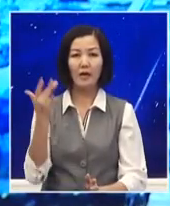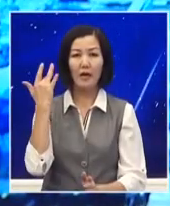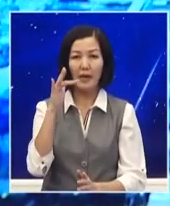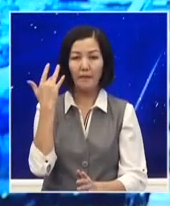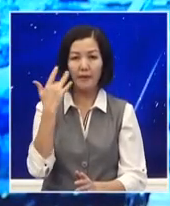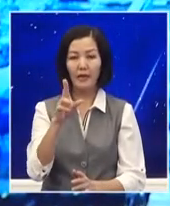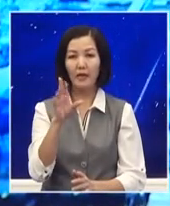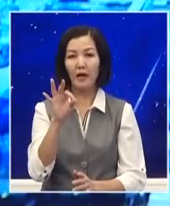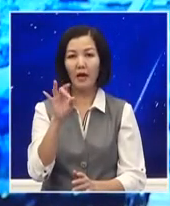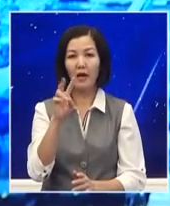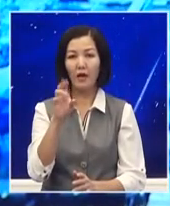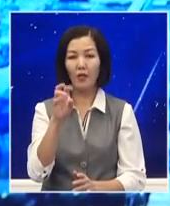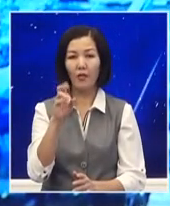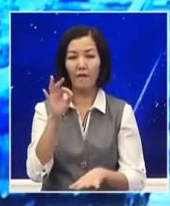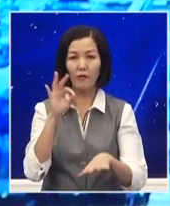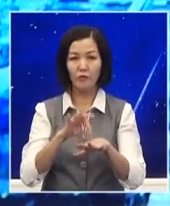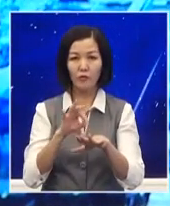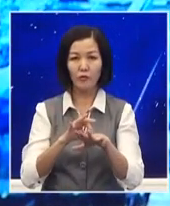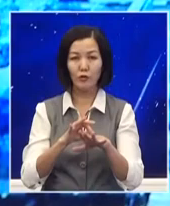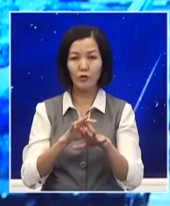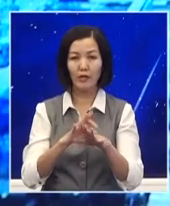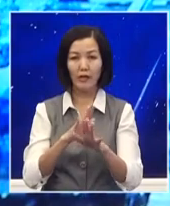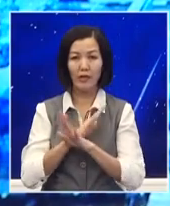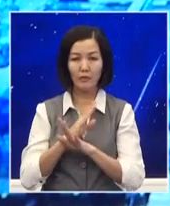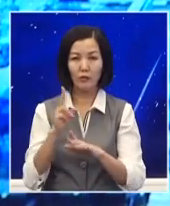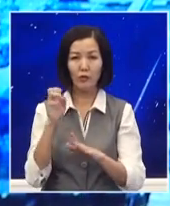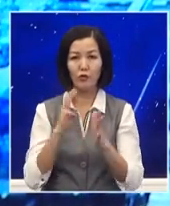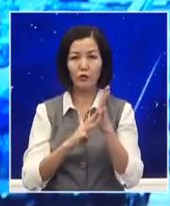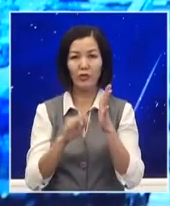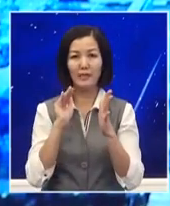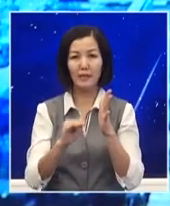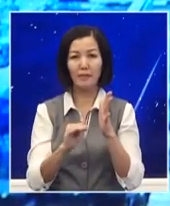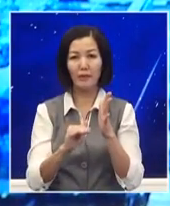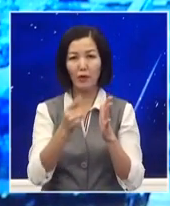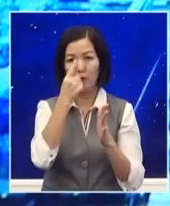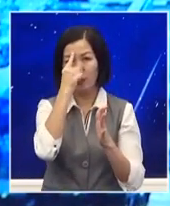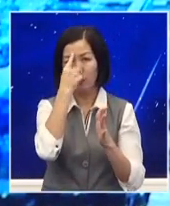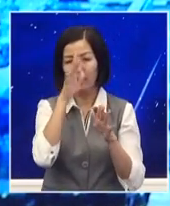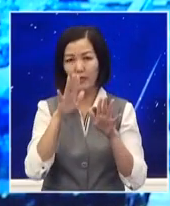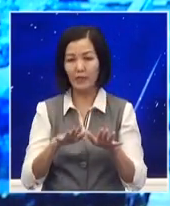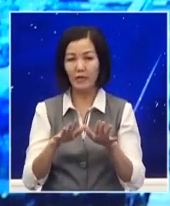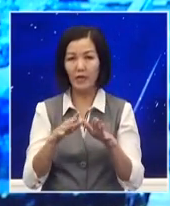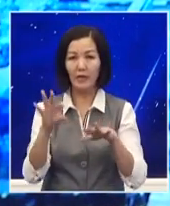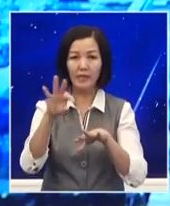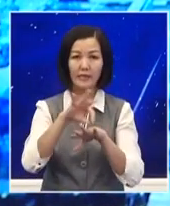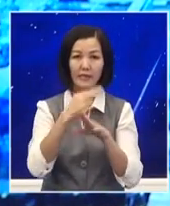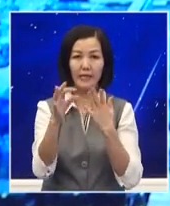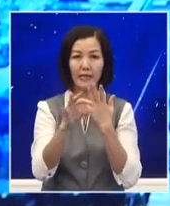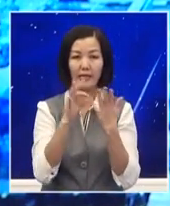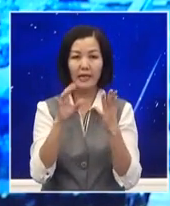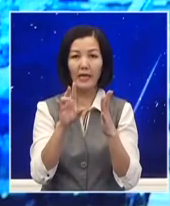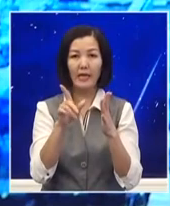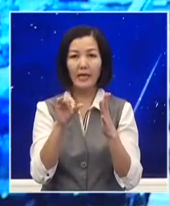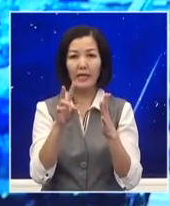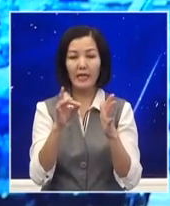Ақшта індеттен көз жұмғандар саны 280 мыңнан асты. Ал Үндістанда жергілікті зергер Гиннес рекордтар кітабына енді.